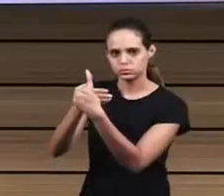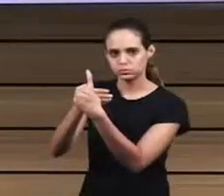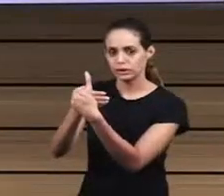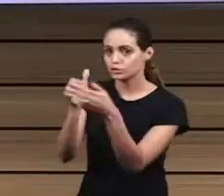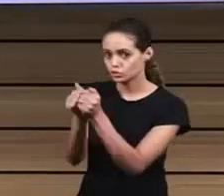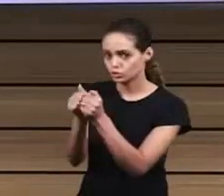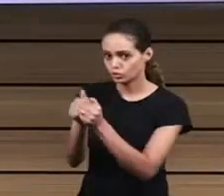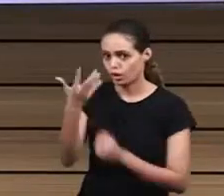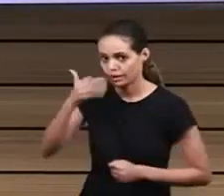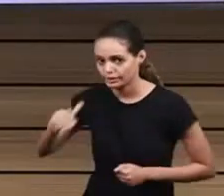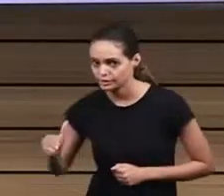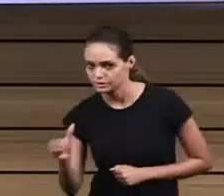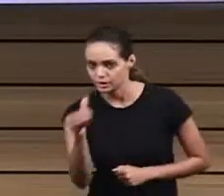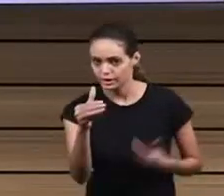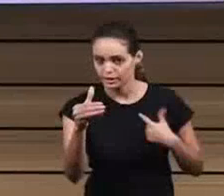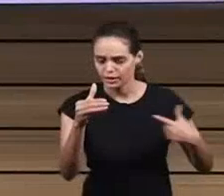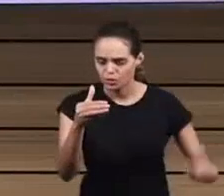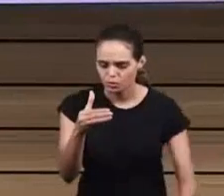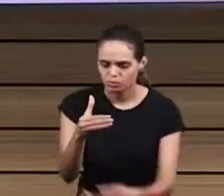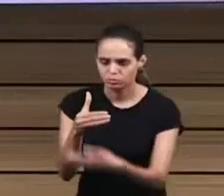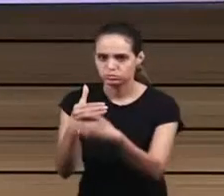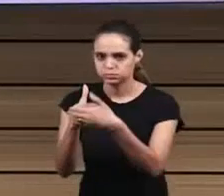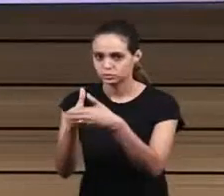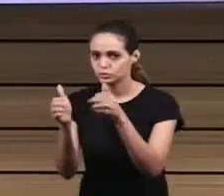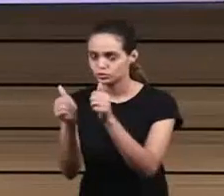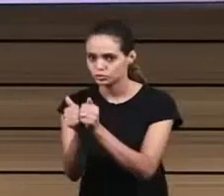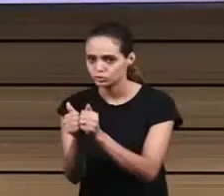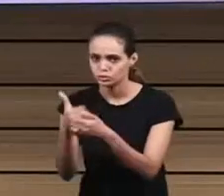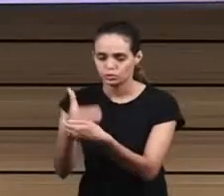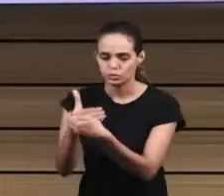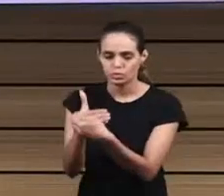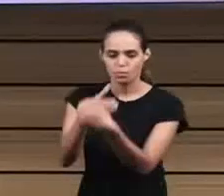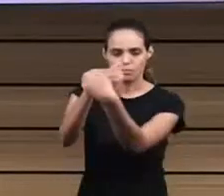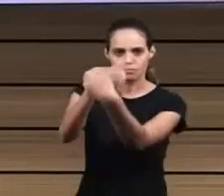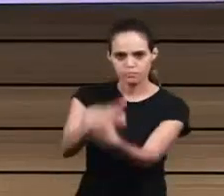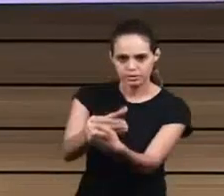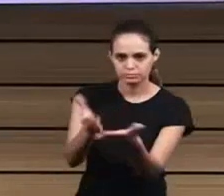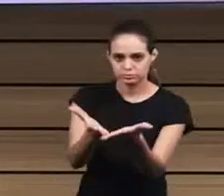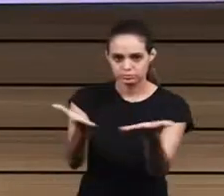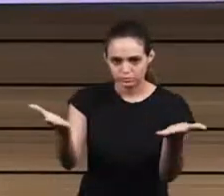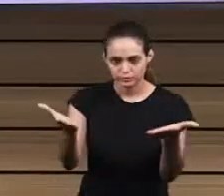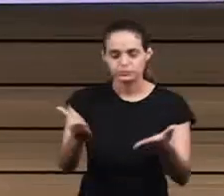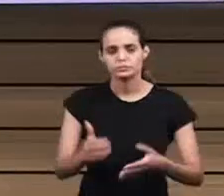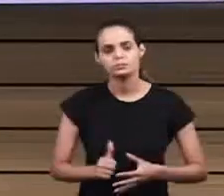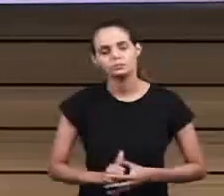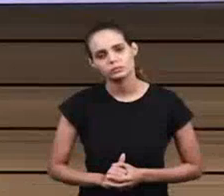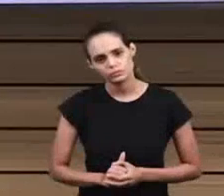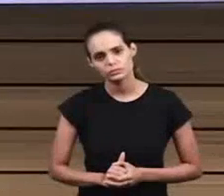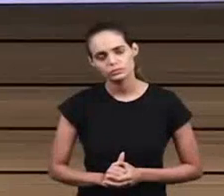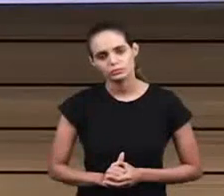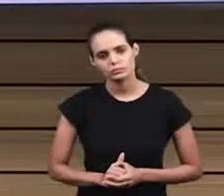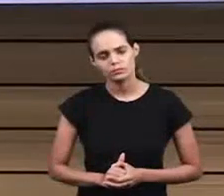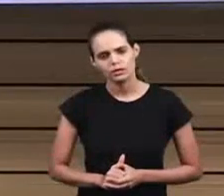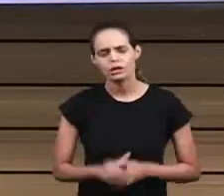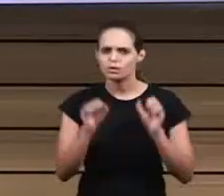Das heißt, wir tun es zusammen. Zum Beispiel, wenn das Kind es nicht schafft, das Glas alleine in